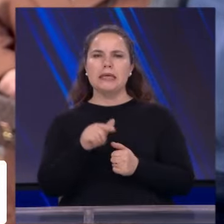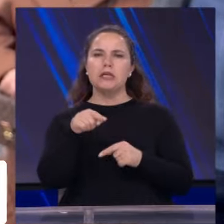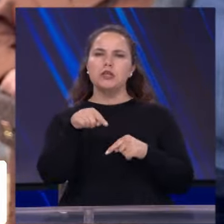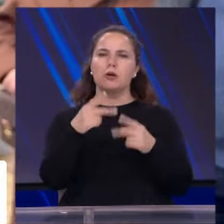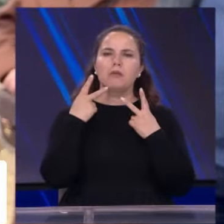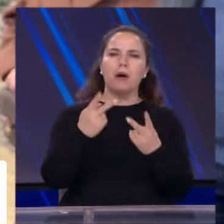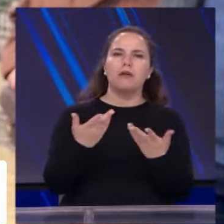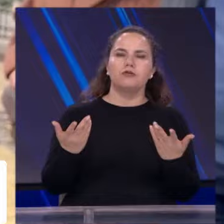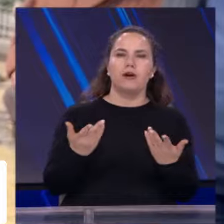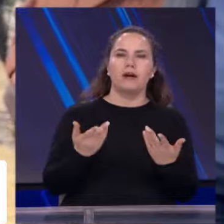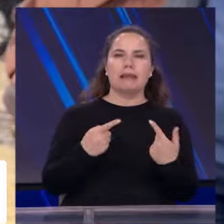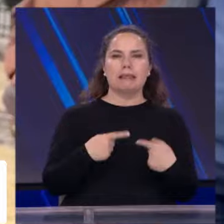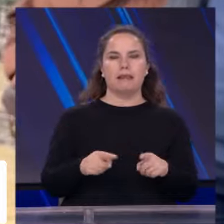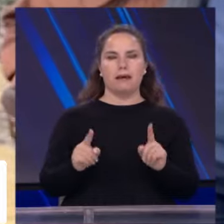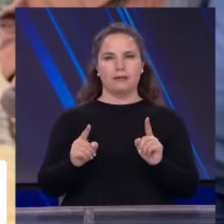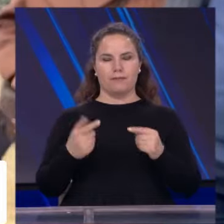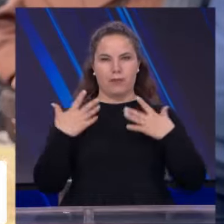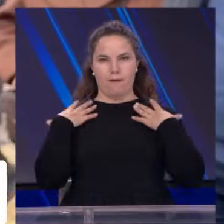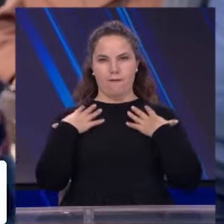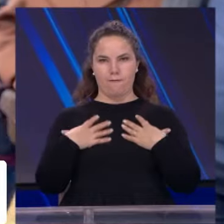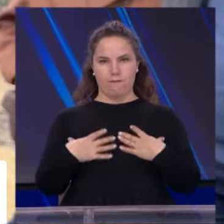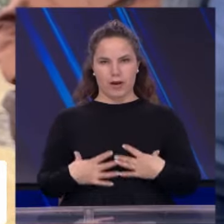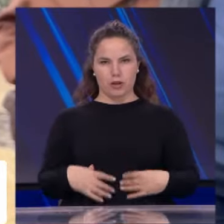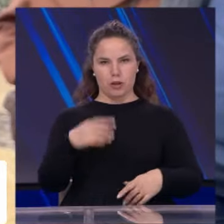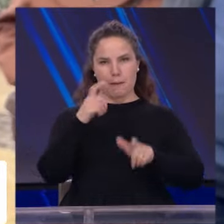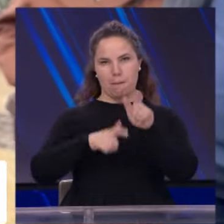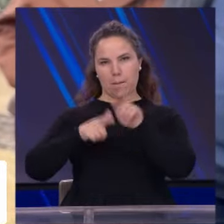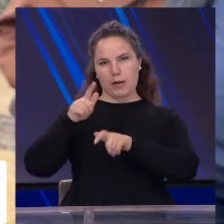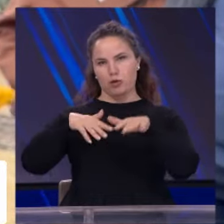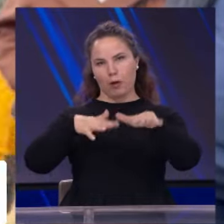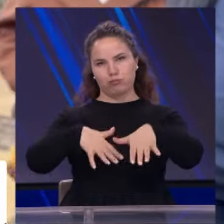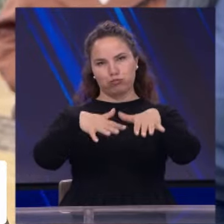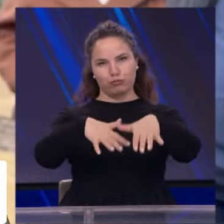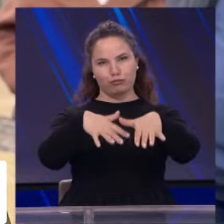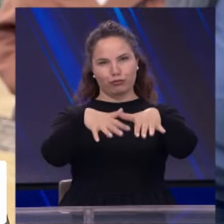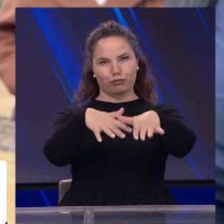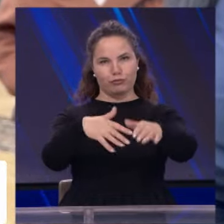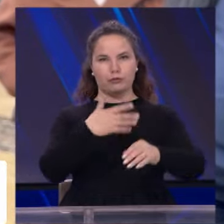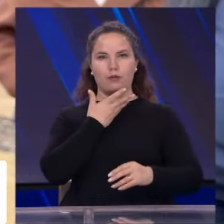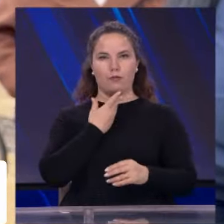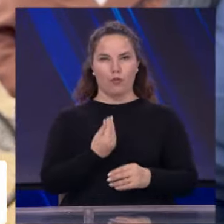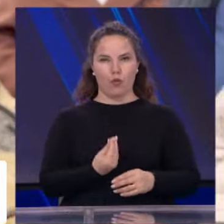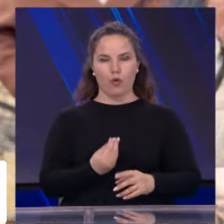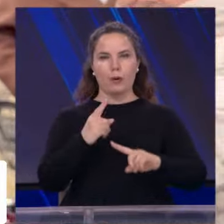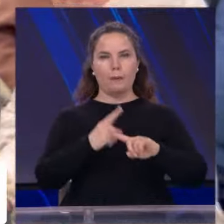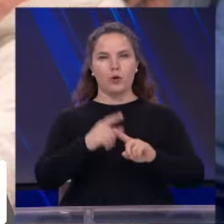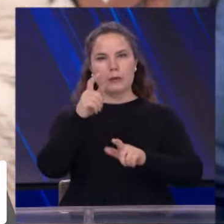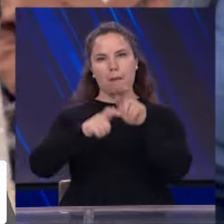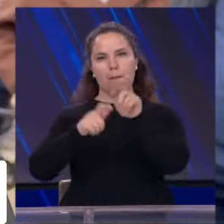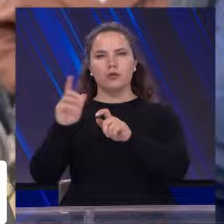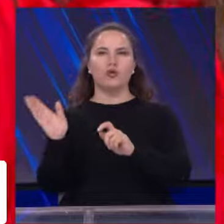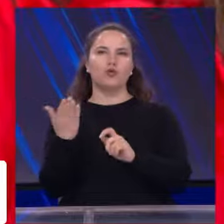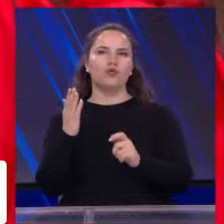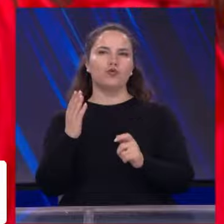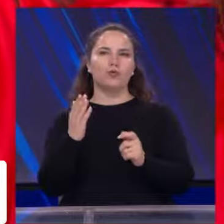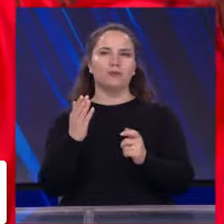detajet? Po veshjet e personave që marrin pjesë në karneval, edhe vetë popullësia këto është shumë